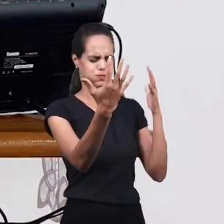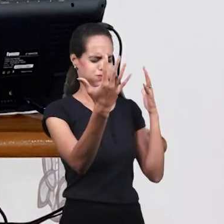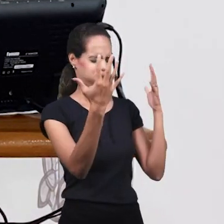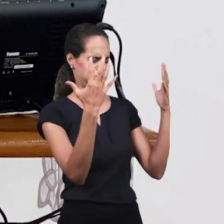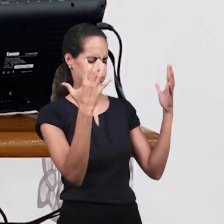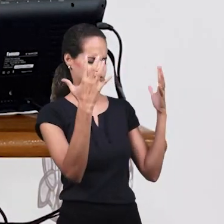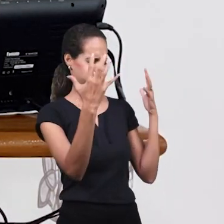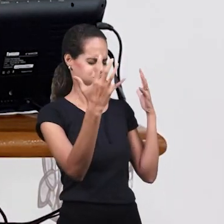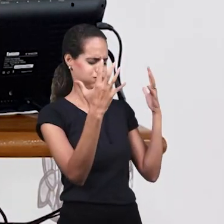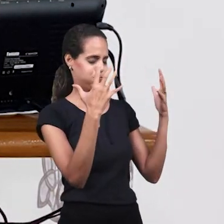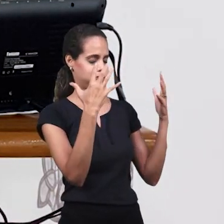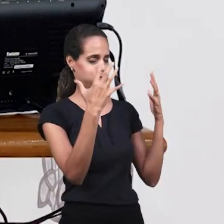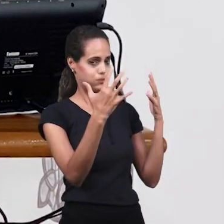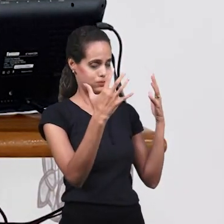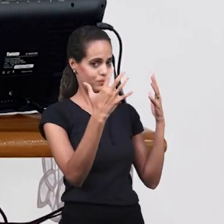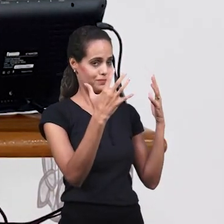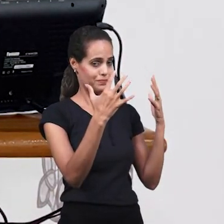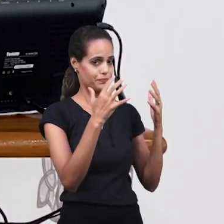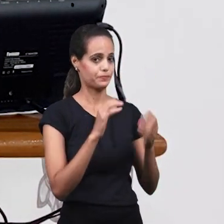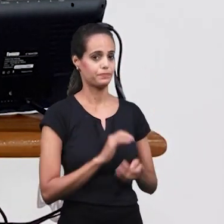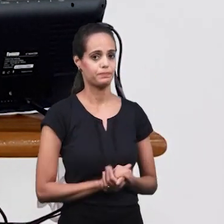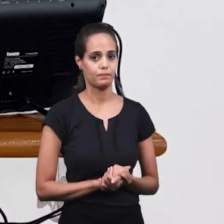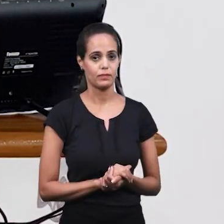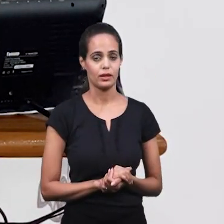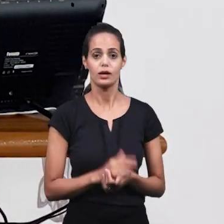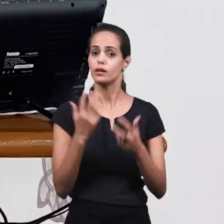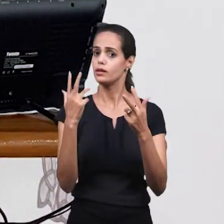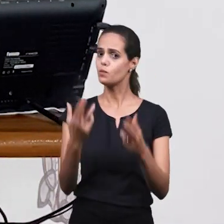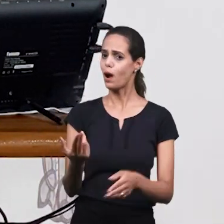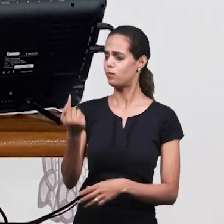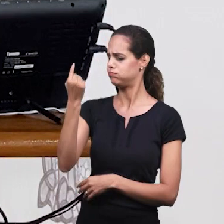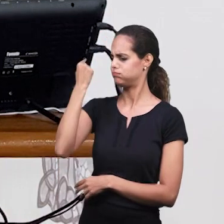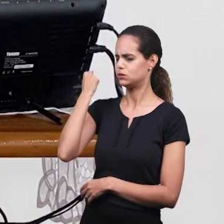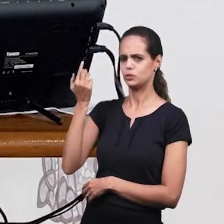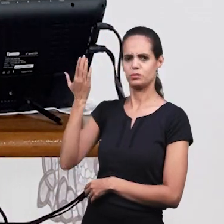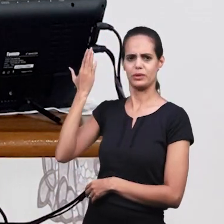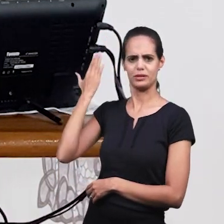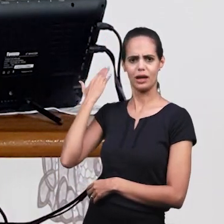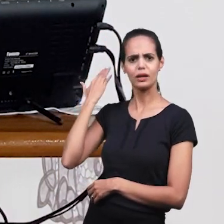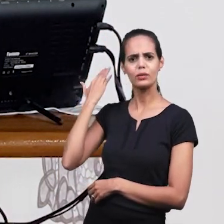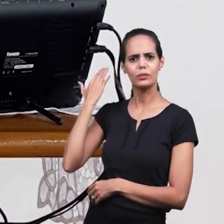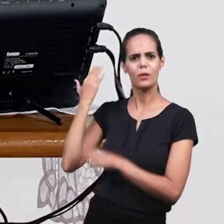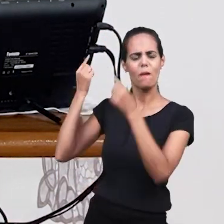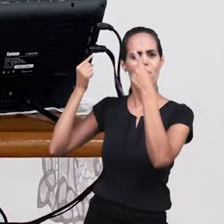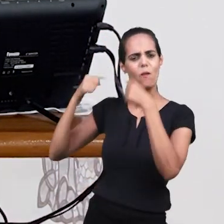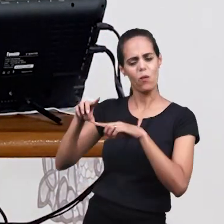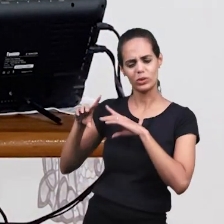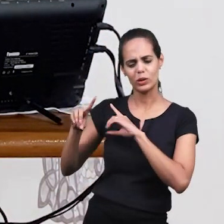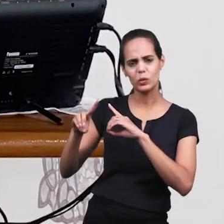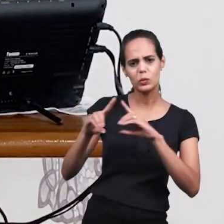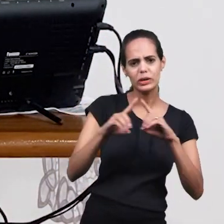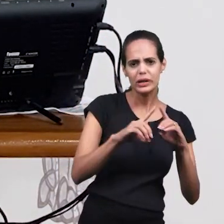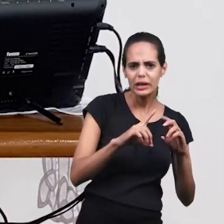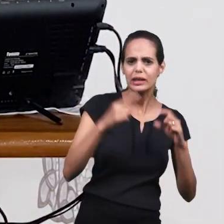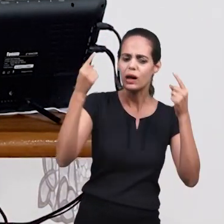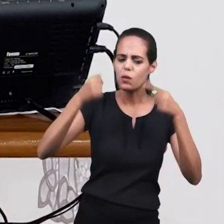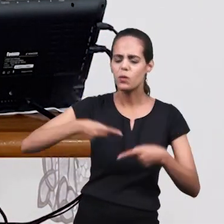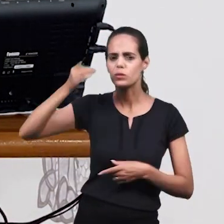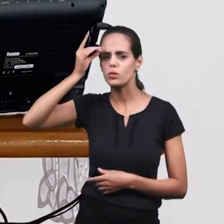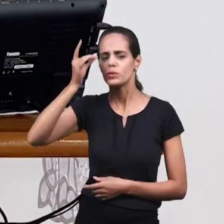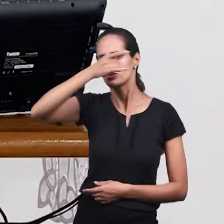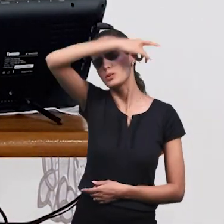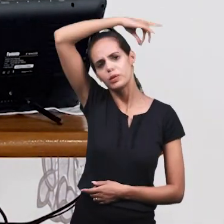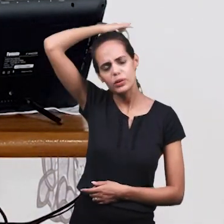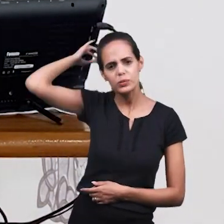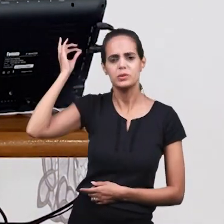contre la parole, contre la doctrine, contre le gouvernement du Saint-Esprit, contre ceux qui un jour, nous avons été appelés.